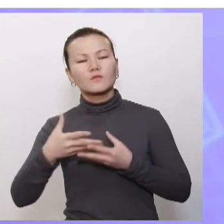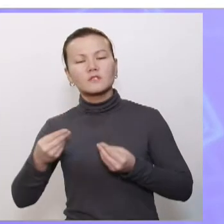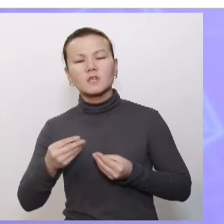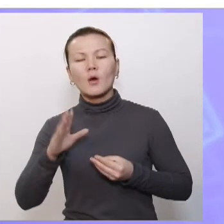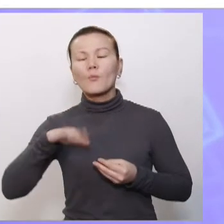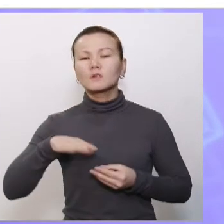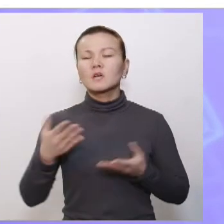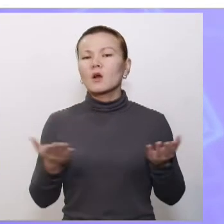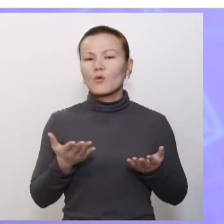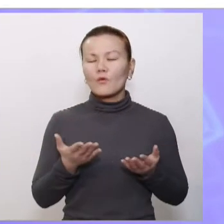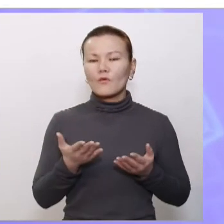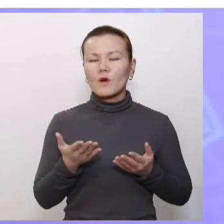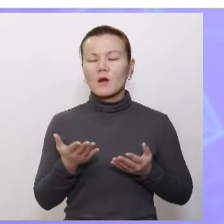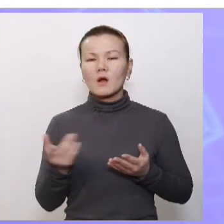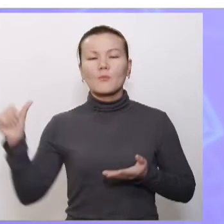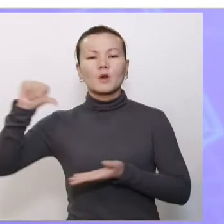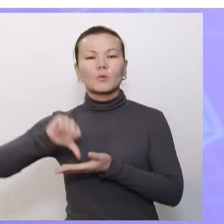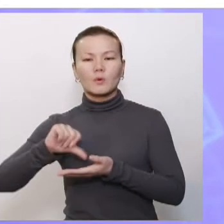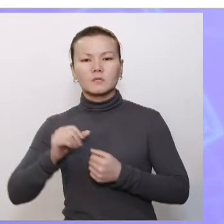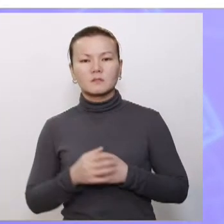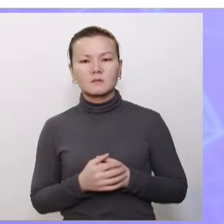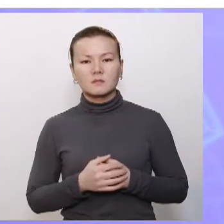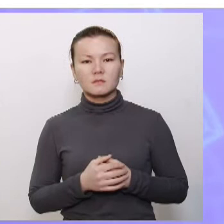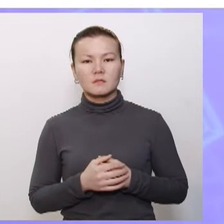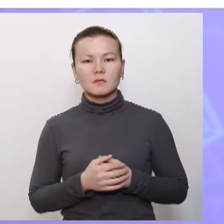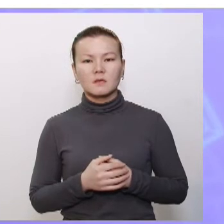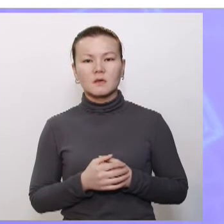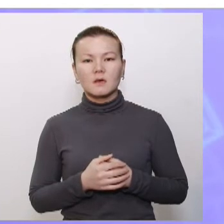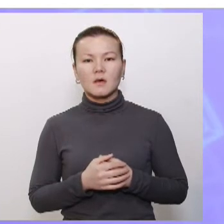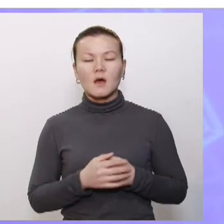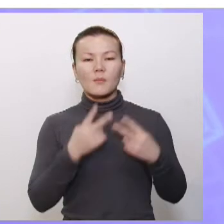Sürüttürdü karap, tuğrasın tap kılaçı.